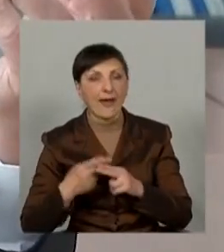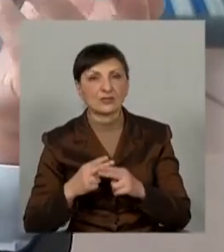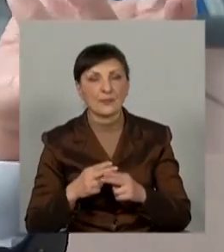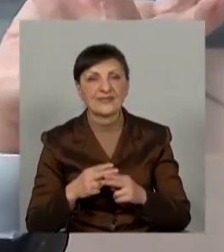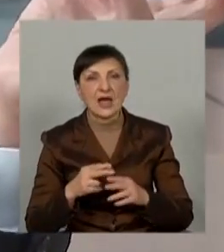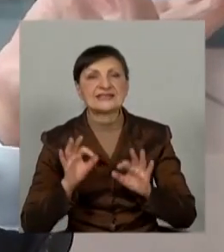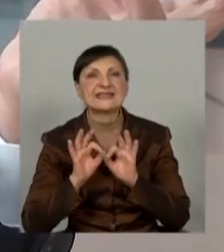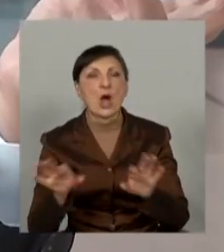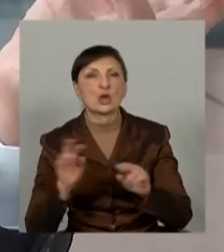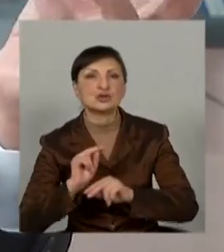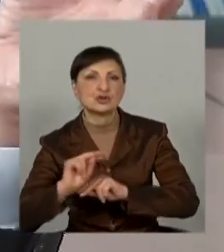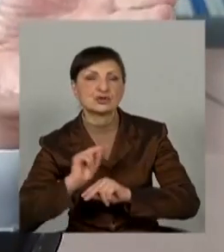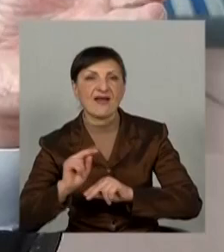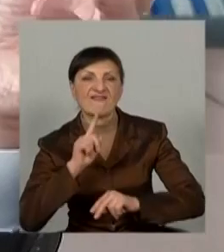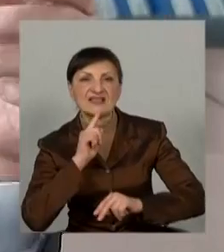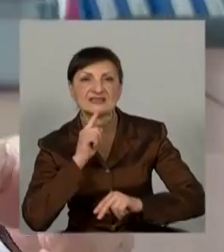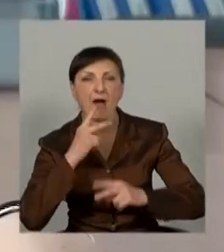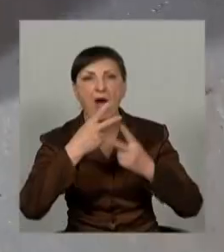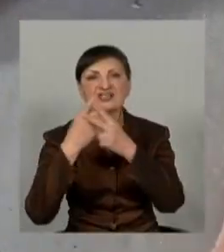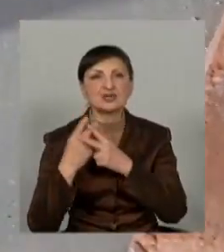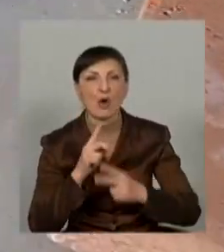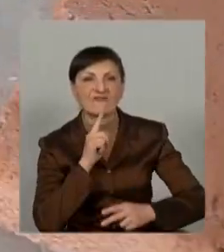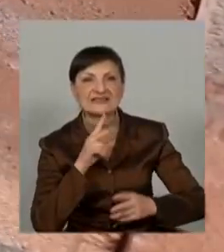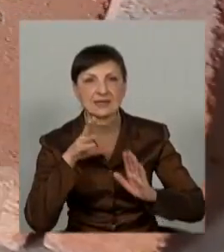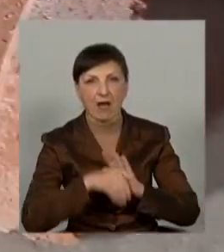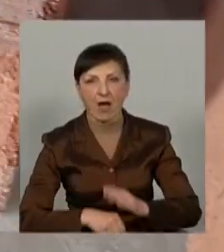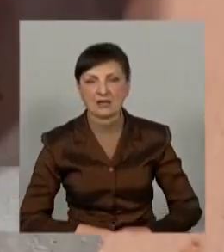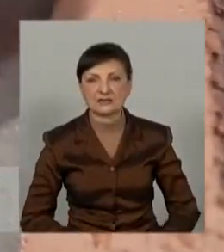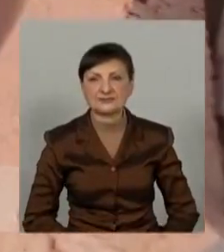физика, это астрофизика, гравитация. Две направления.